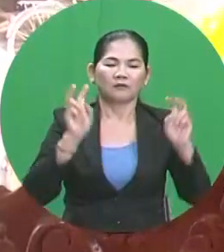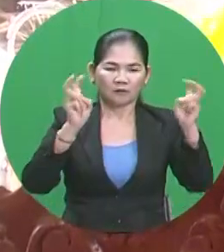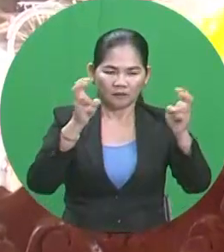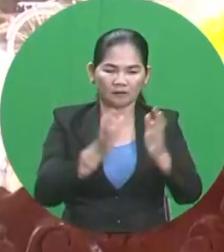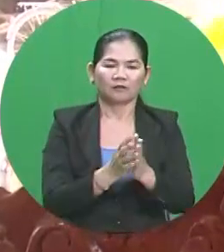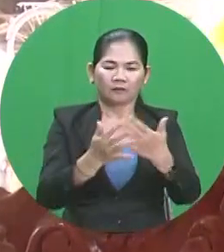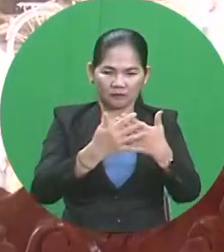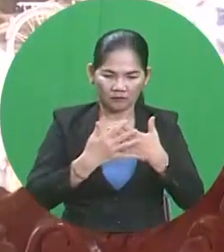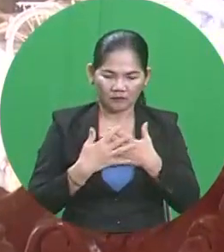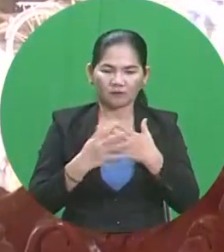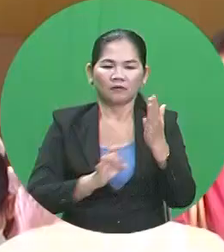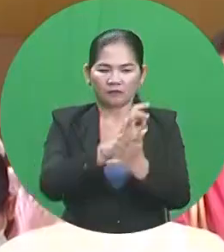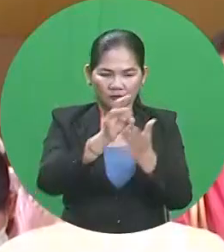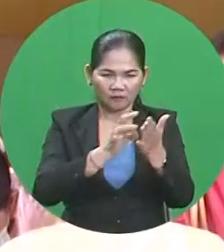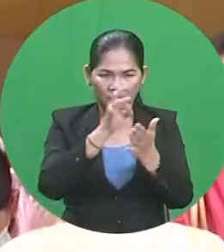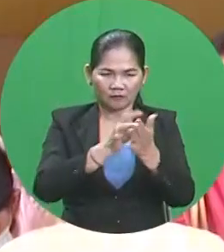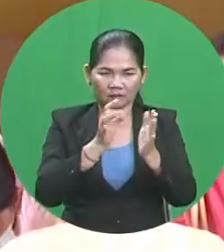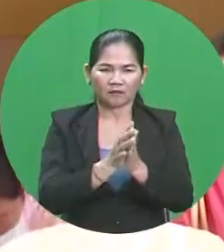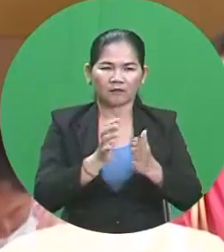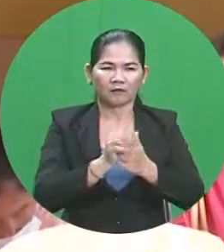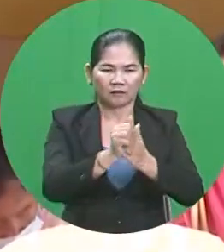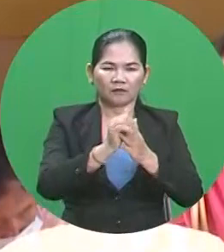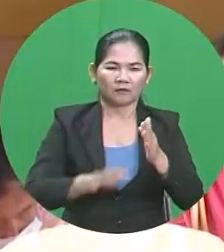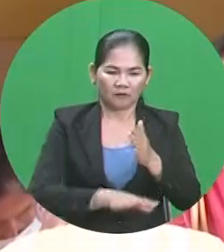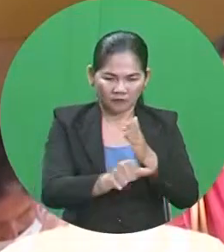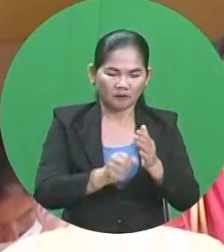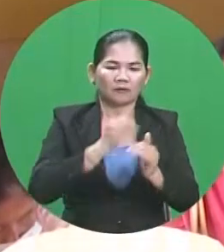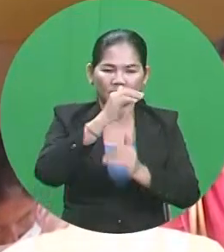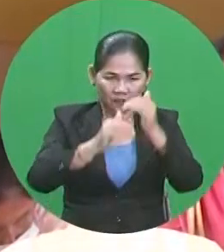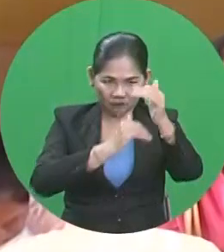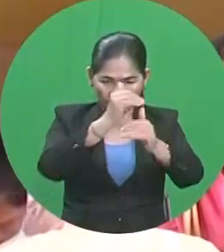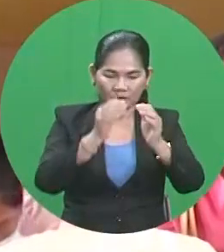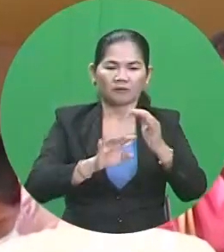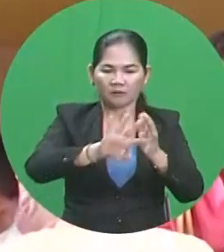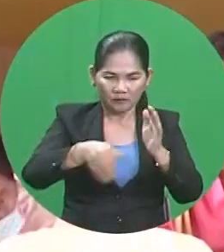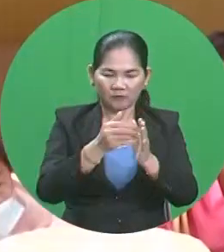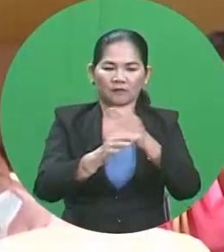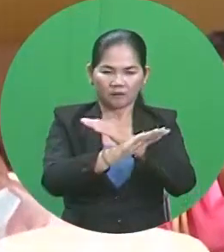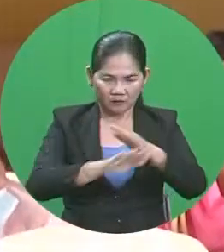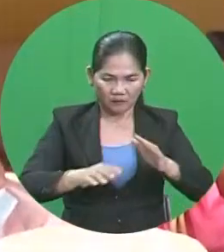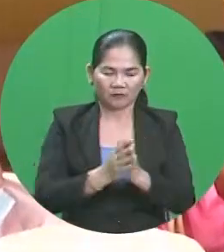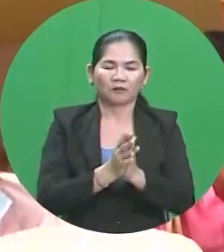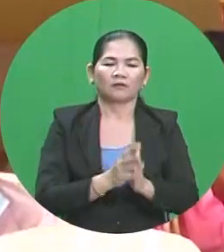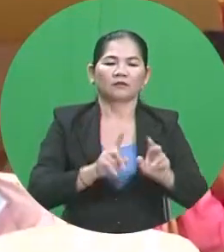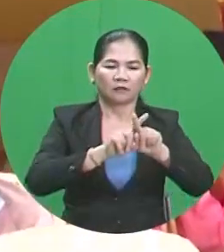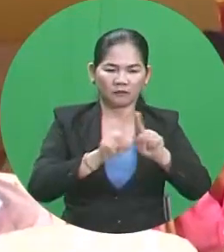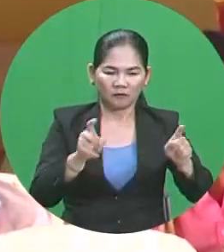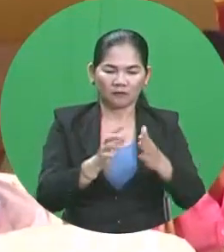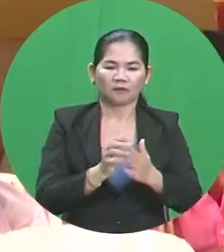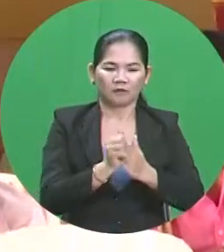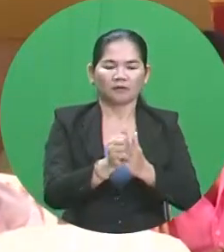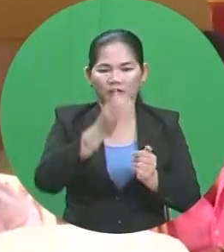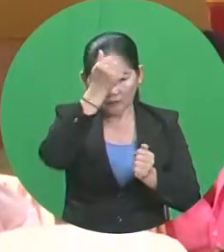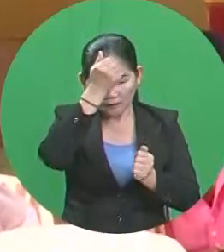ដែលនឹងដកជាប់ជាមួយប្រជាពលរដ្ឋនិងអ្នកដឹកនាំកម្ពុជាគ្រប់ជំនាន់គឺអរគុណសន្តិភាពម្យ៉ាងវិញទៀតការនាំគ្នាច